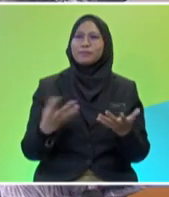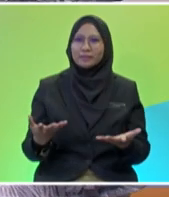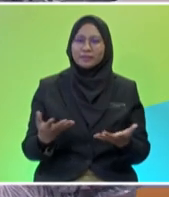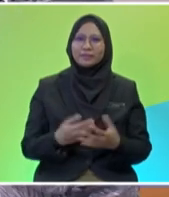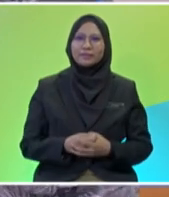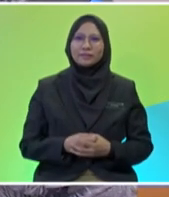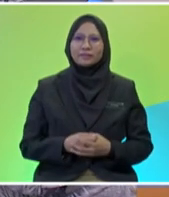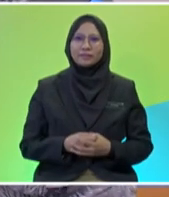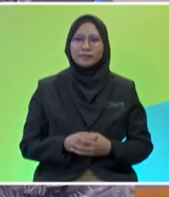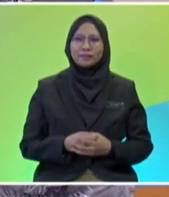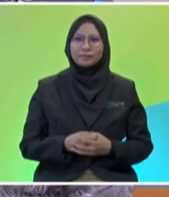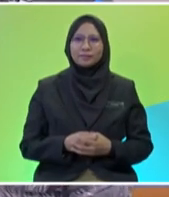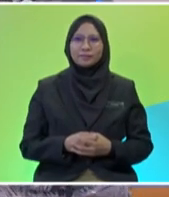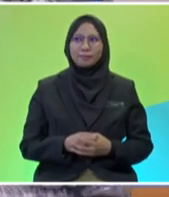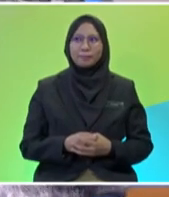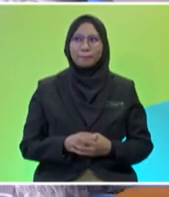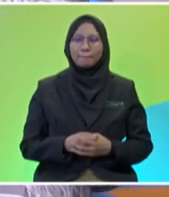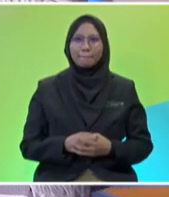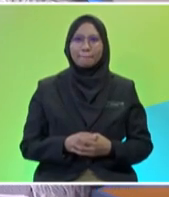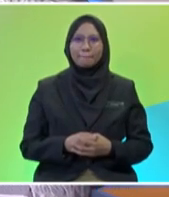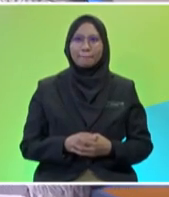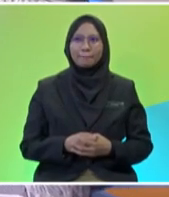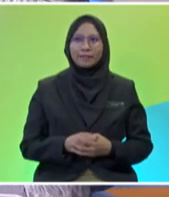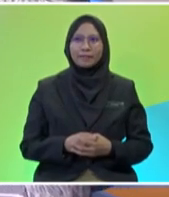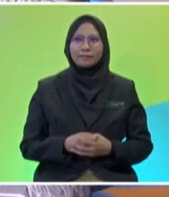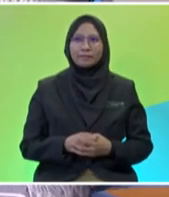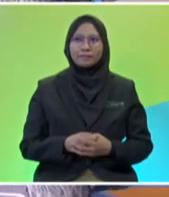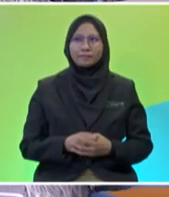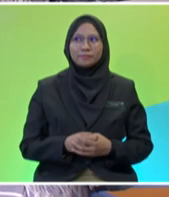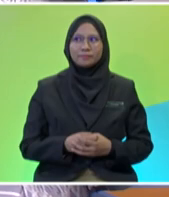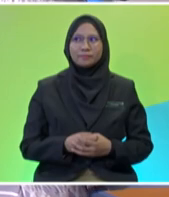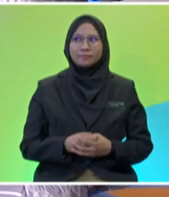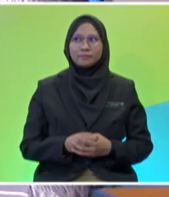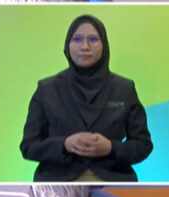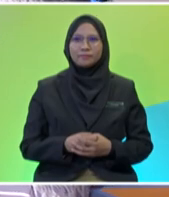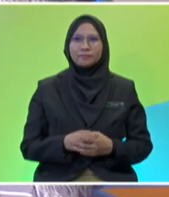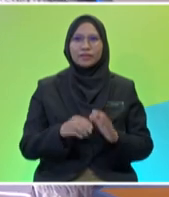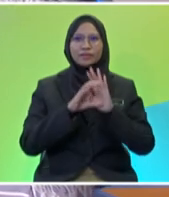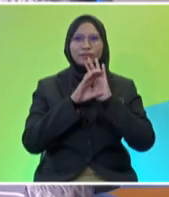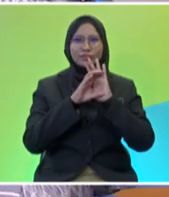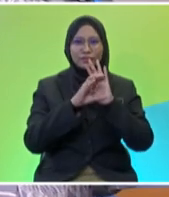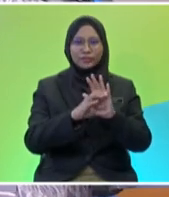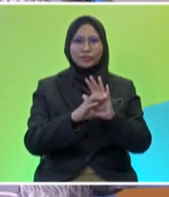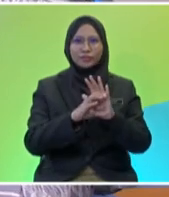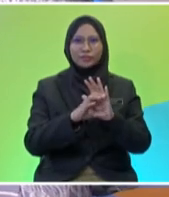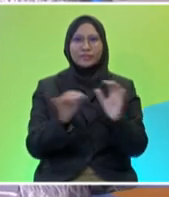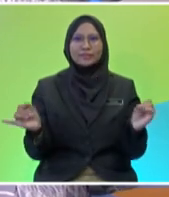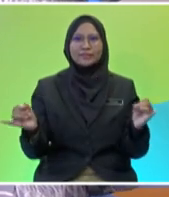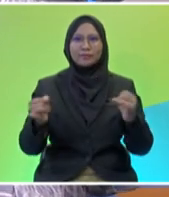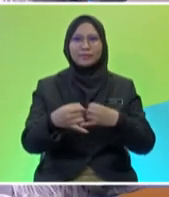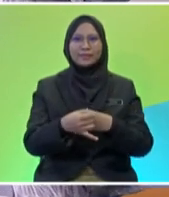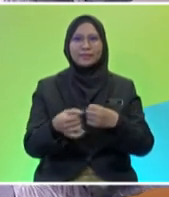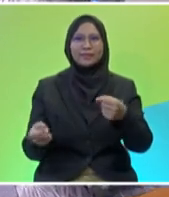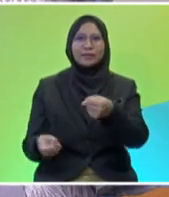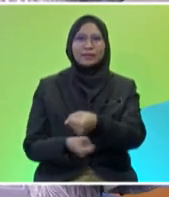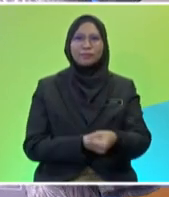pohon agensi penghematan awam ini Oke saya bagi contoh berkaitan dengan jabatan Bombay dan penyelamat saya juga untuk